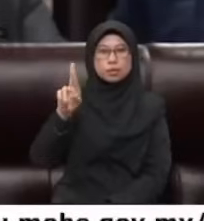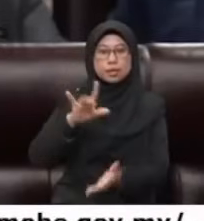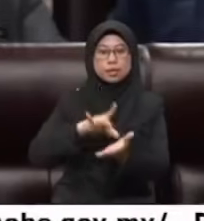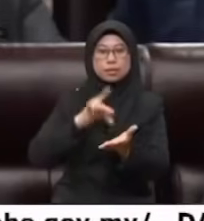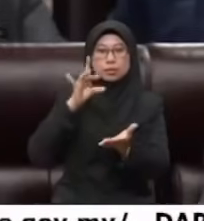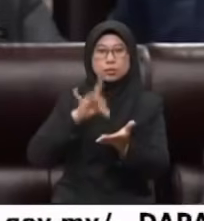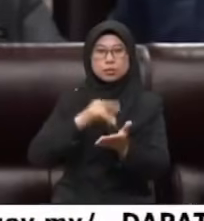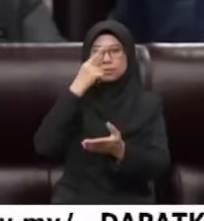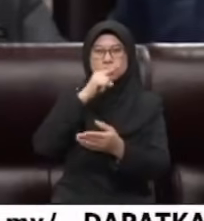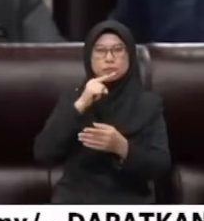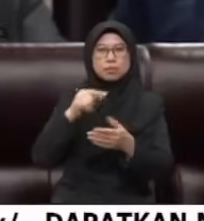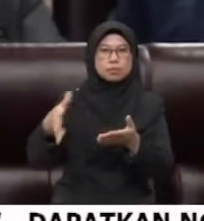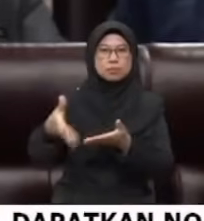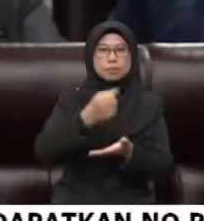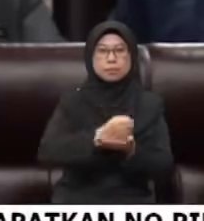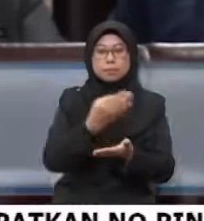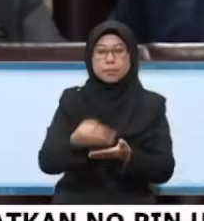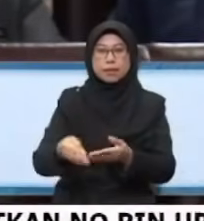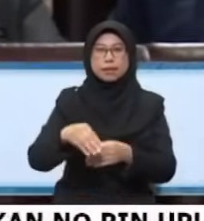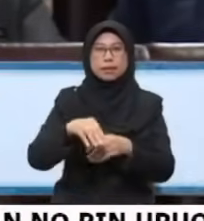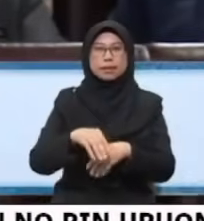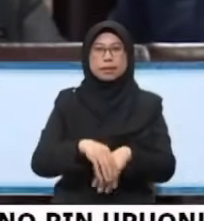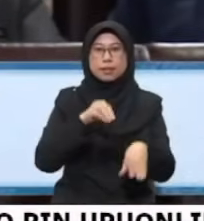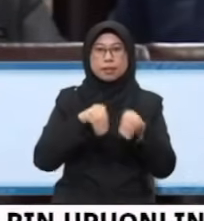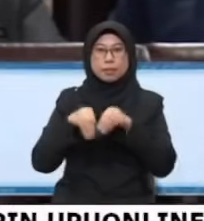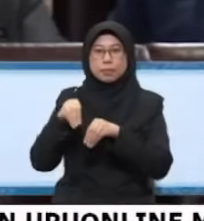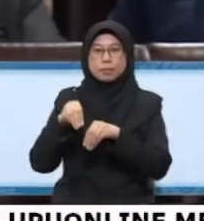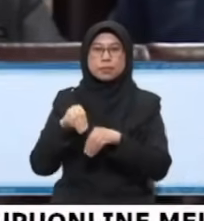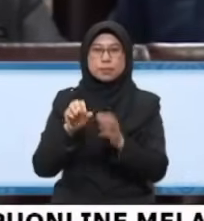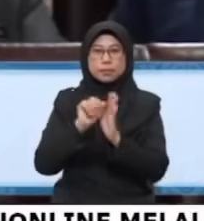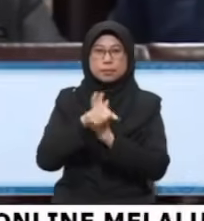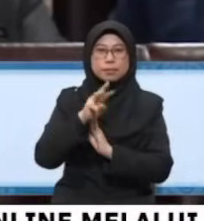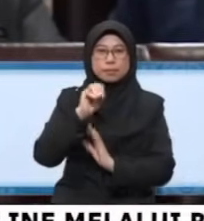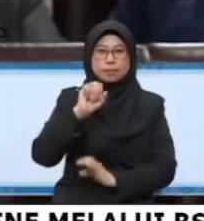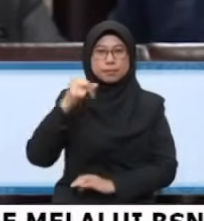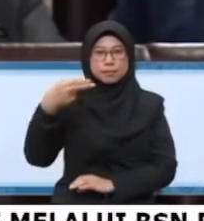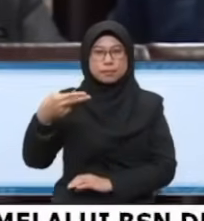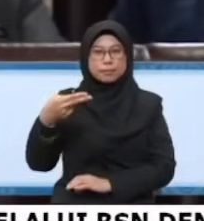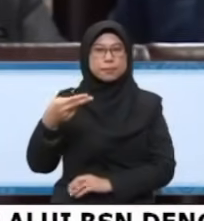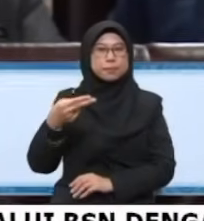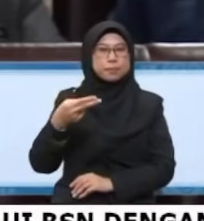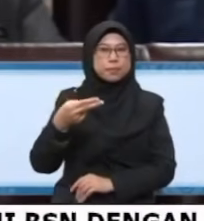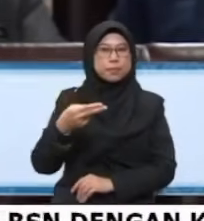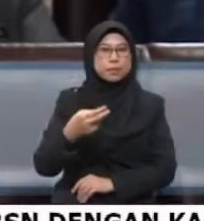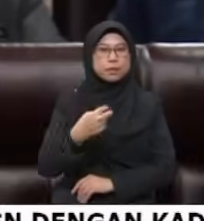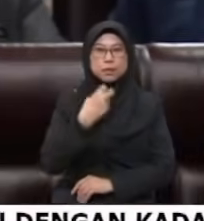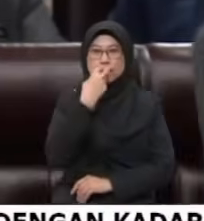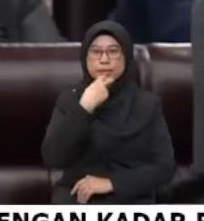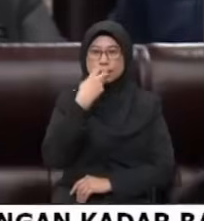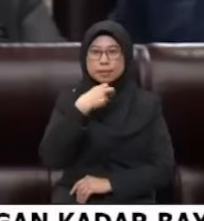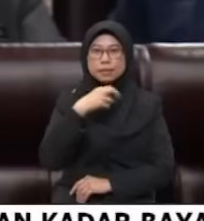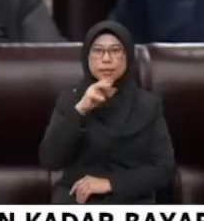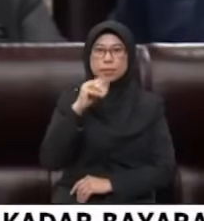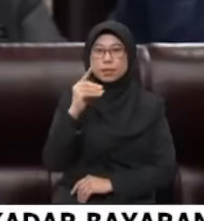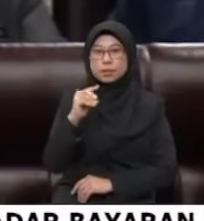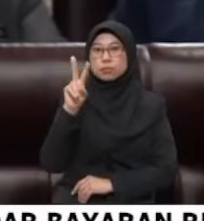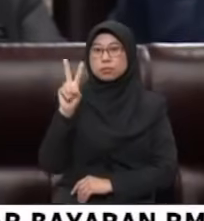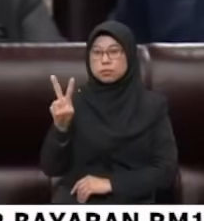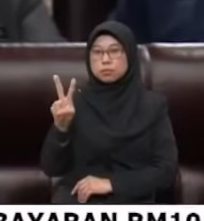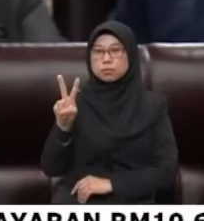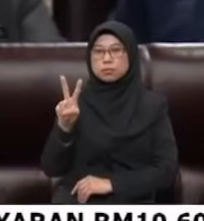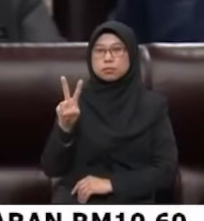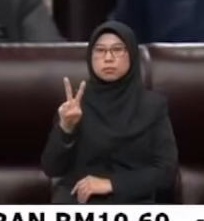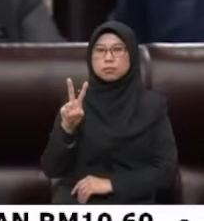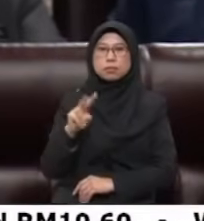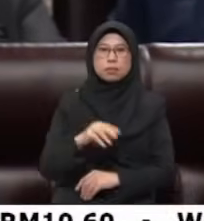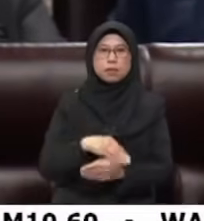bahan tanaman atau sumber benih bagi tanaman nenas md2 di dalam perolehan